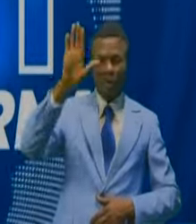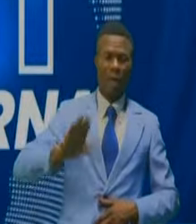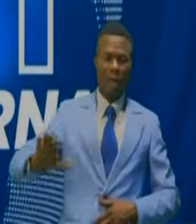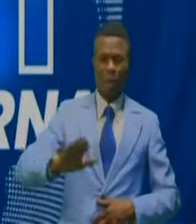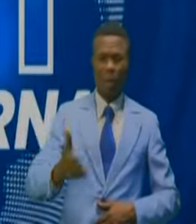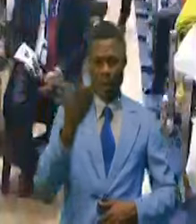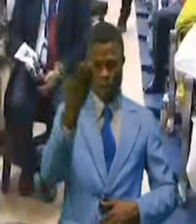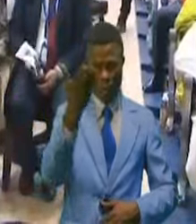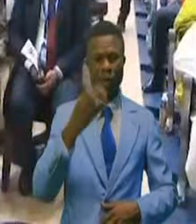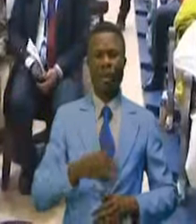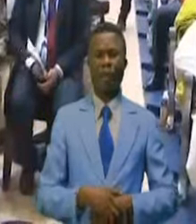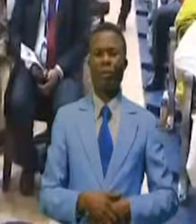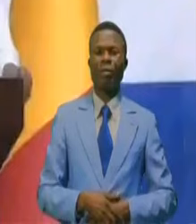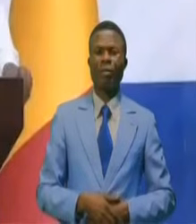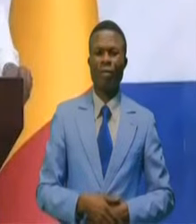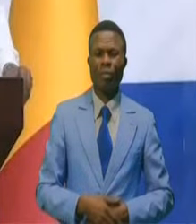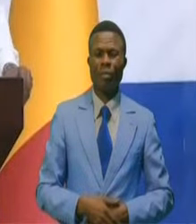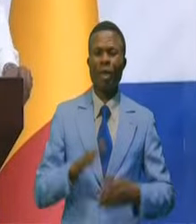Odilon Kayuma.